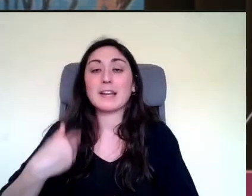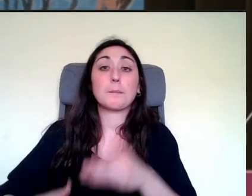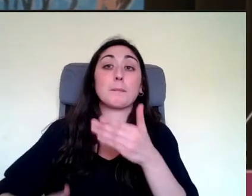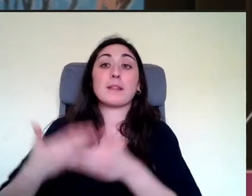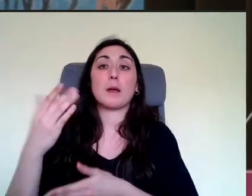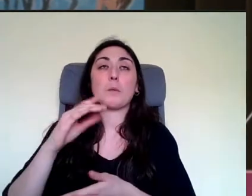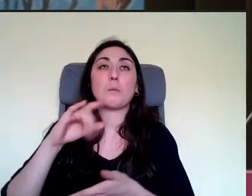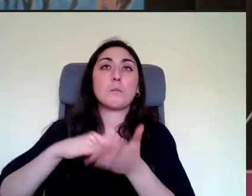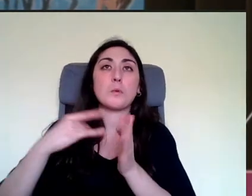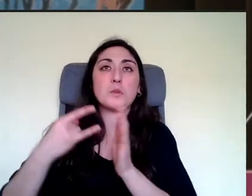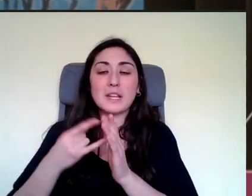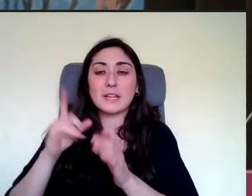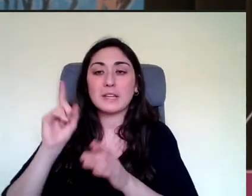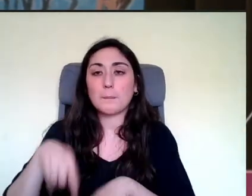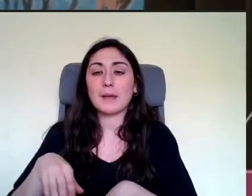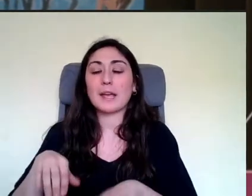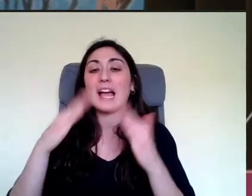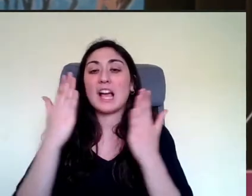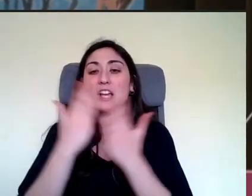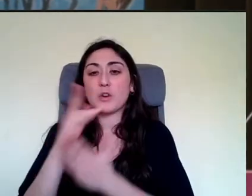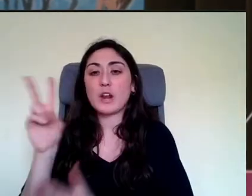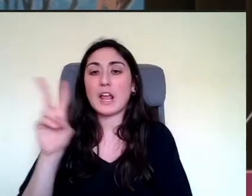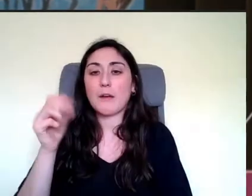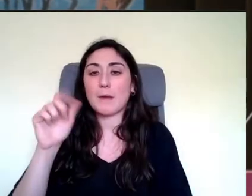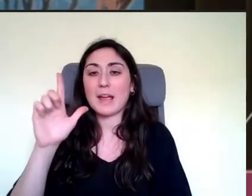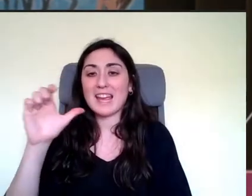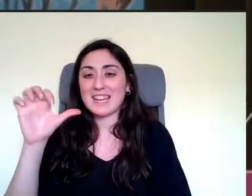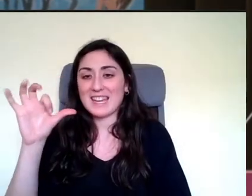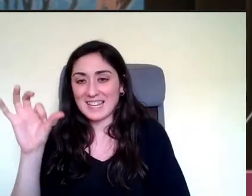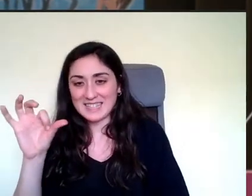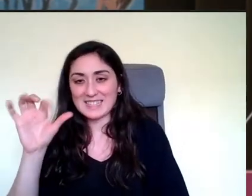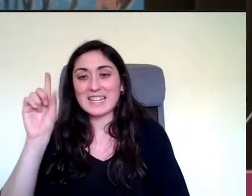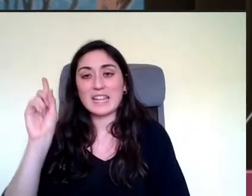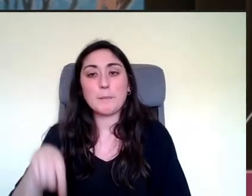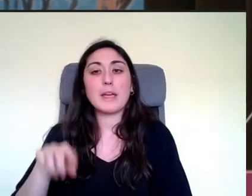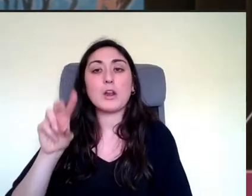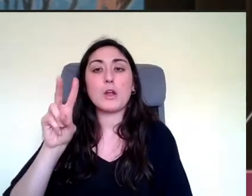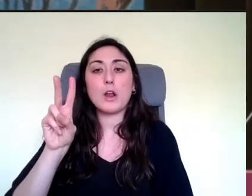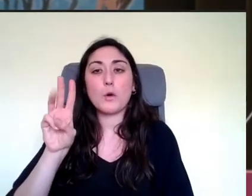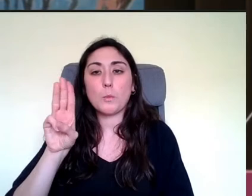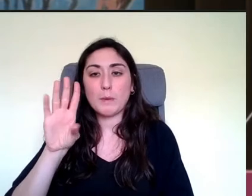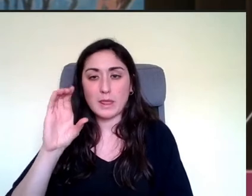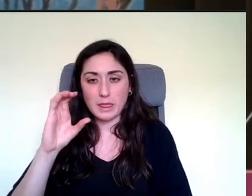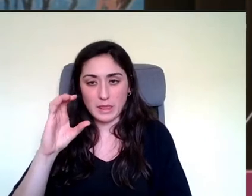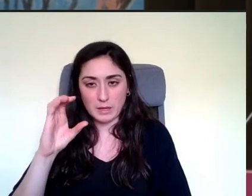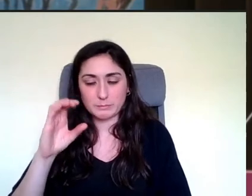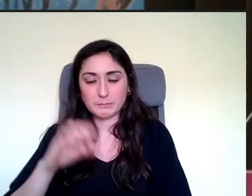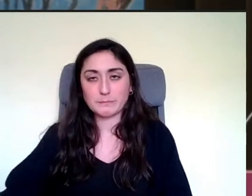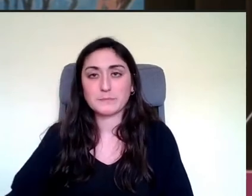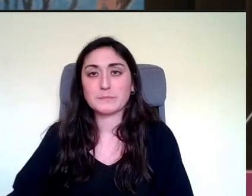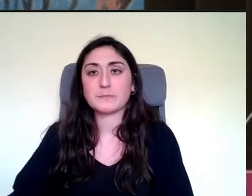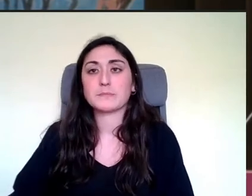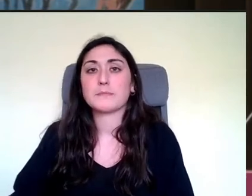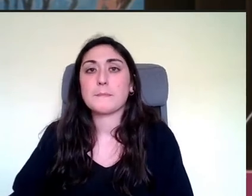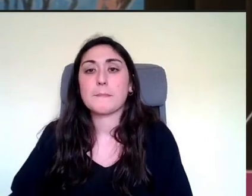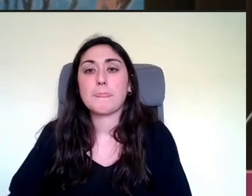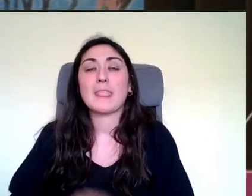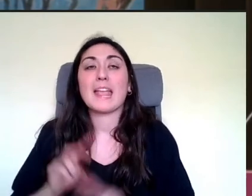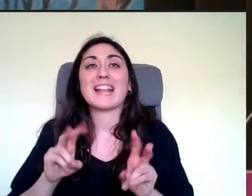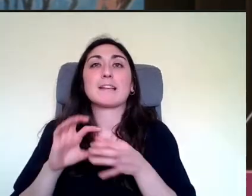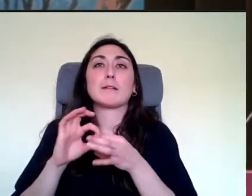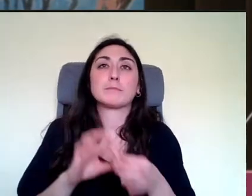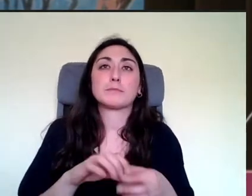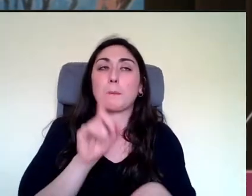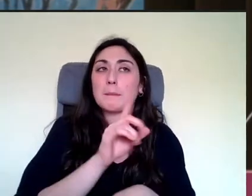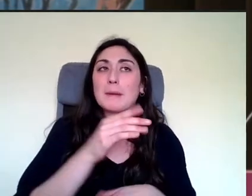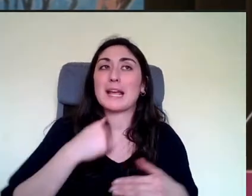amb l'Escola Vallès i l'UPC Sellat de col·laboració, perquè des de primària començar-ho a treballar amb el tema de la